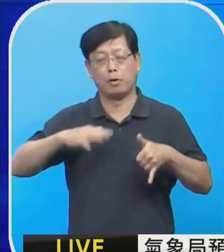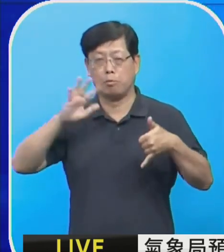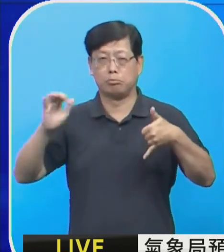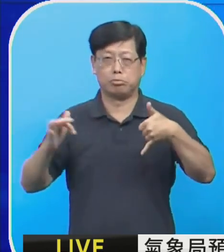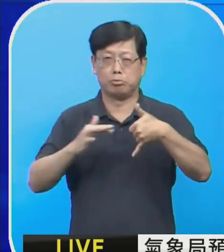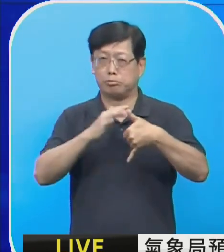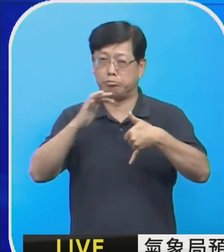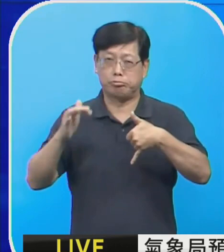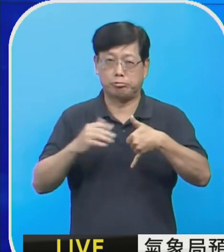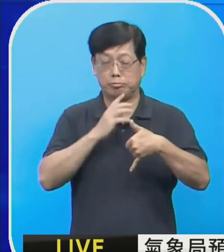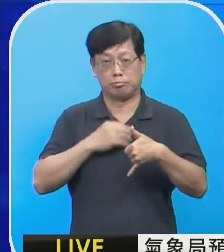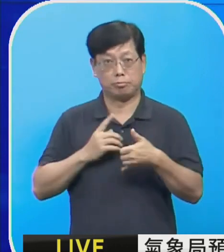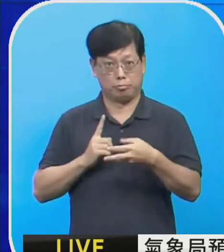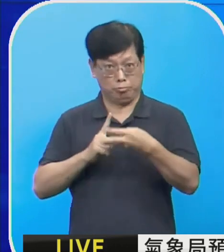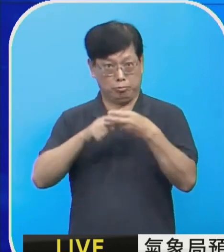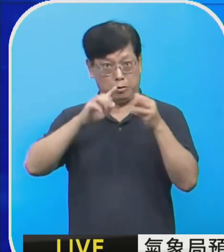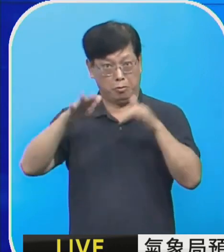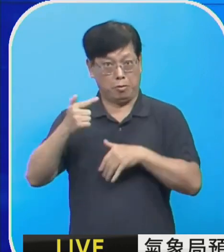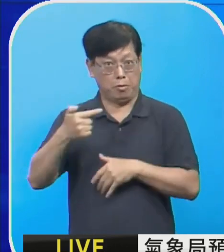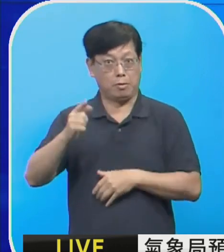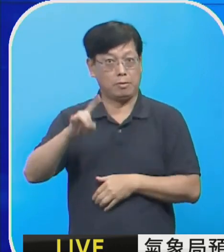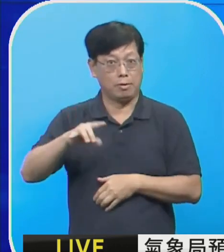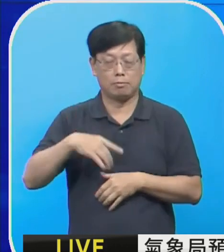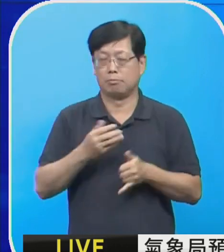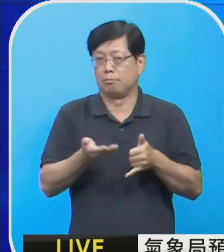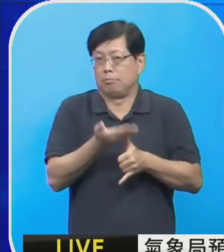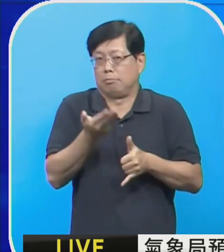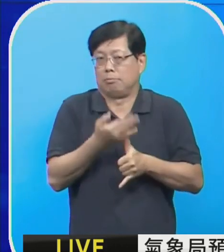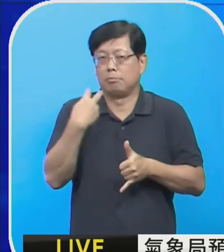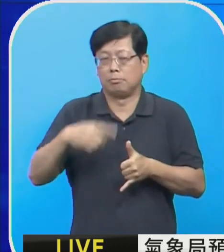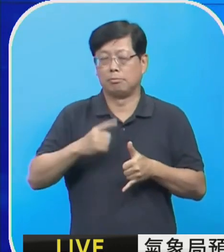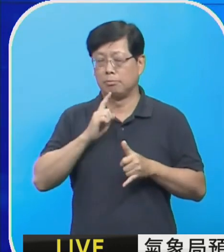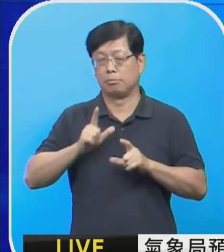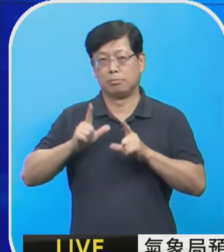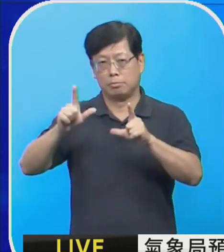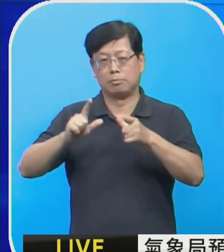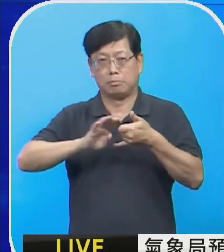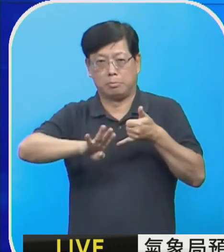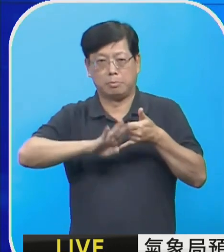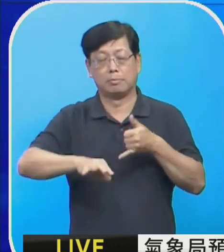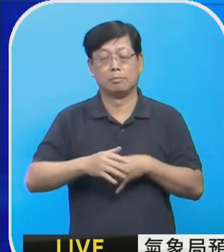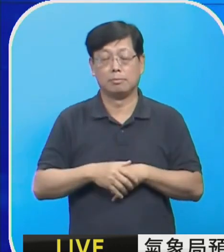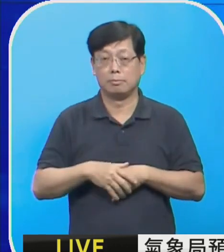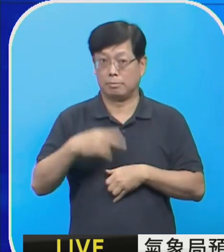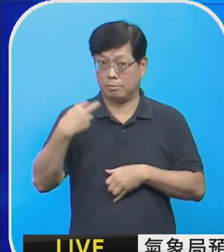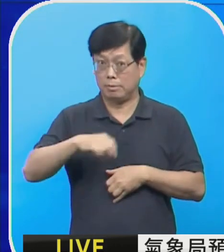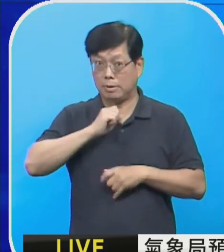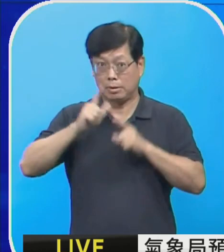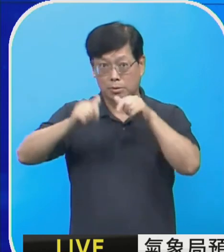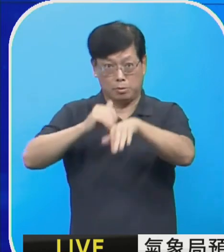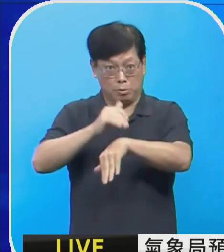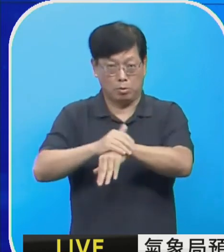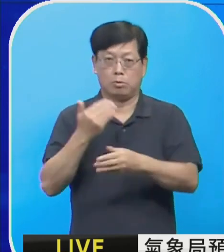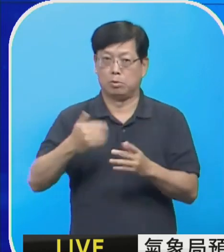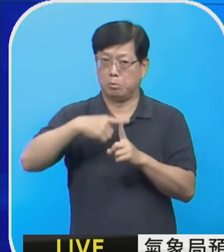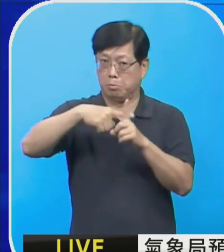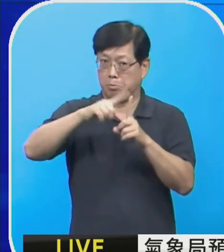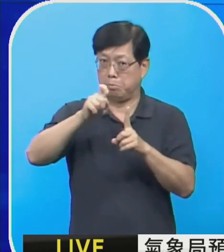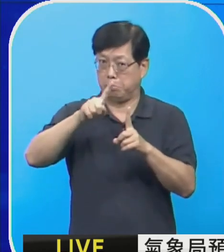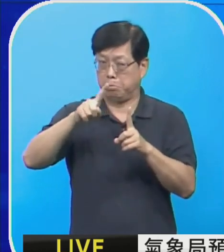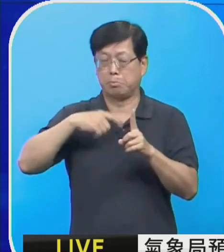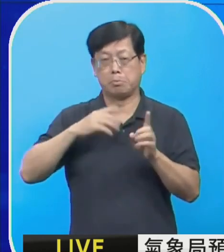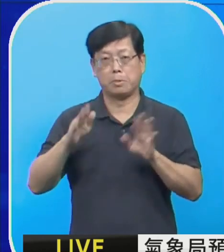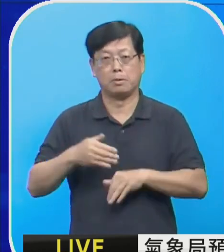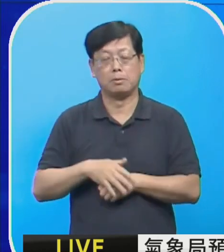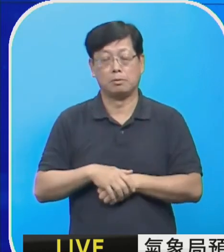系，所以主要的风力比较大的地方是在北部跟东半部。稍早在台东的成功已经出现了11级的阵